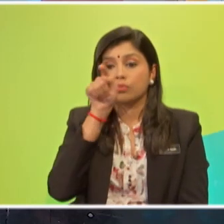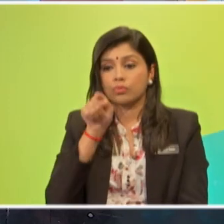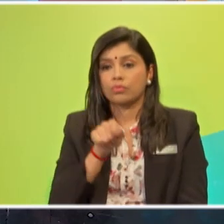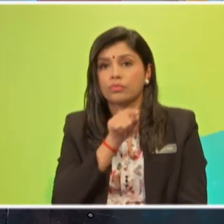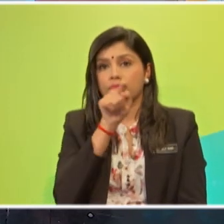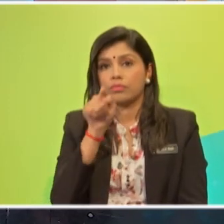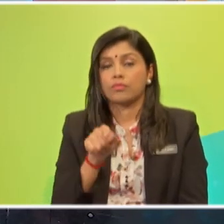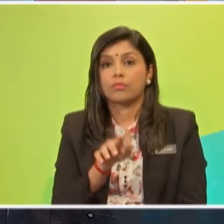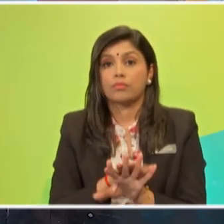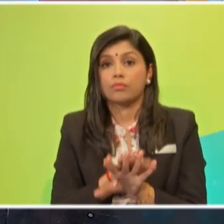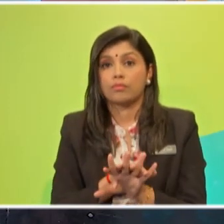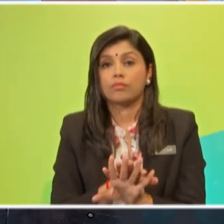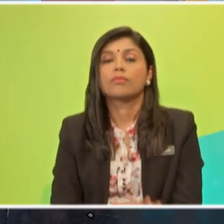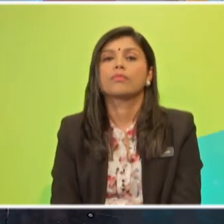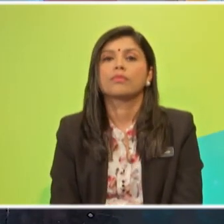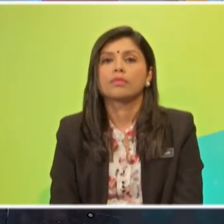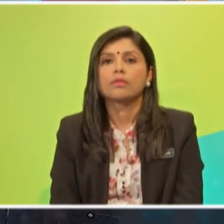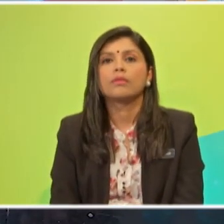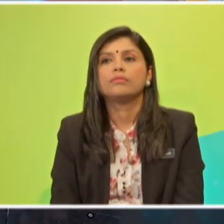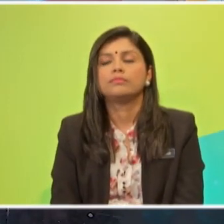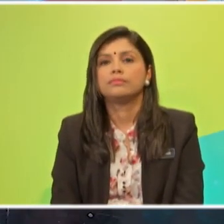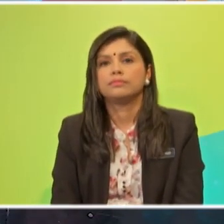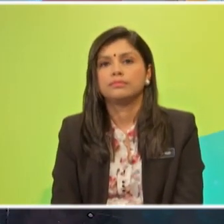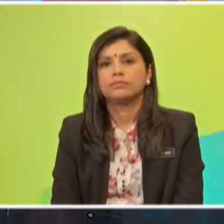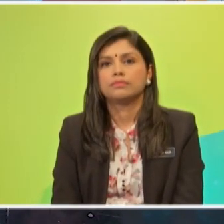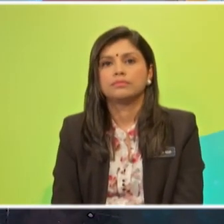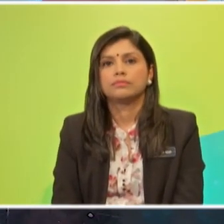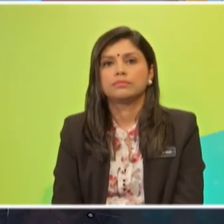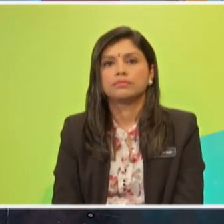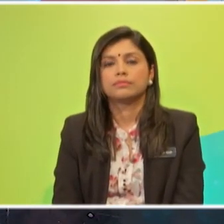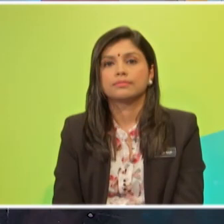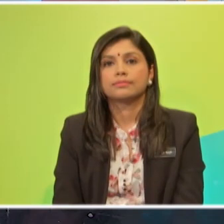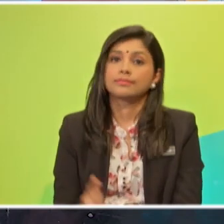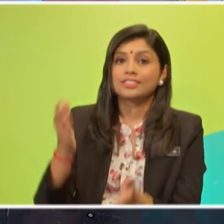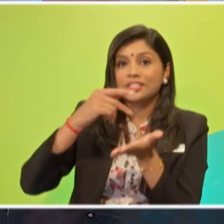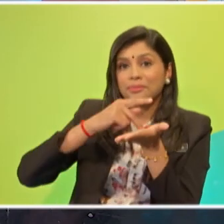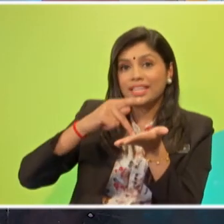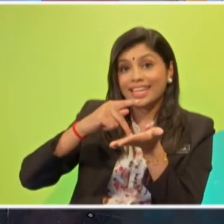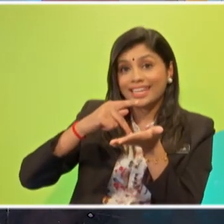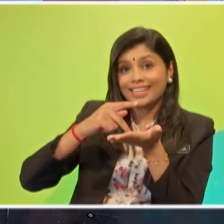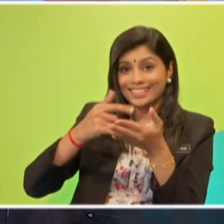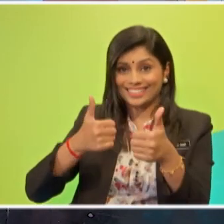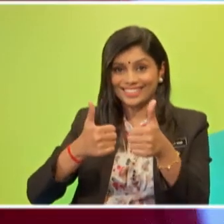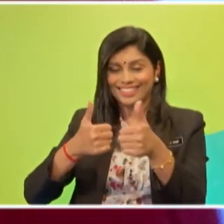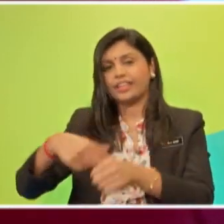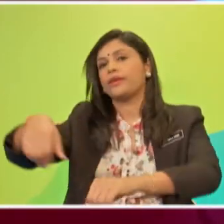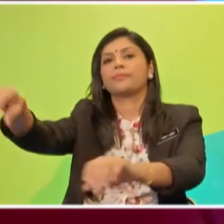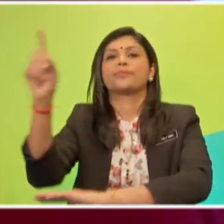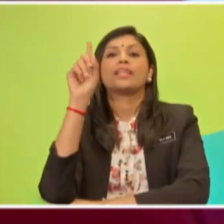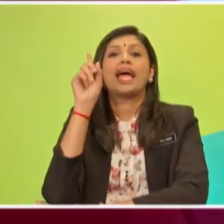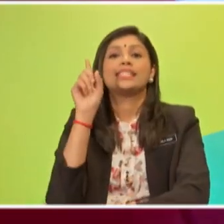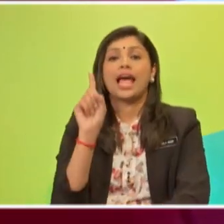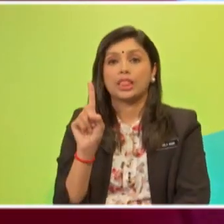Banyaknya chip coklat. Makin banyaklah chip coklat dia. Okey, murid-murid di rumah, jom kita kira sama-sama. Satu, dua,